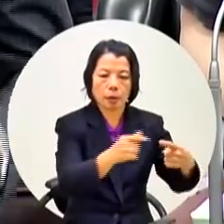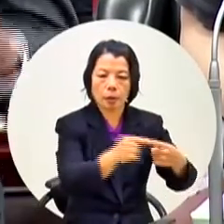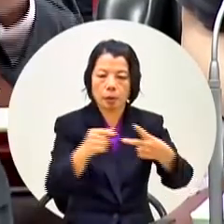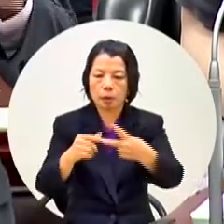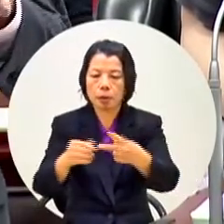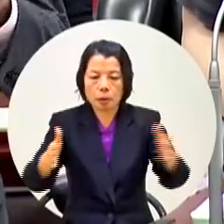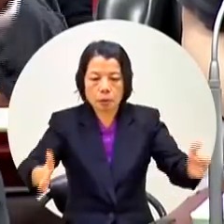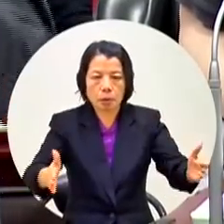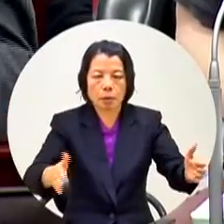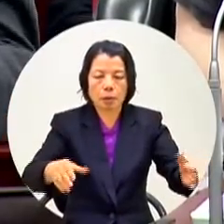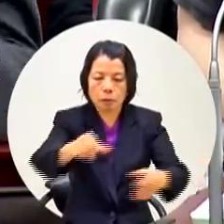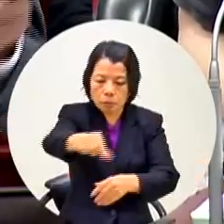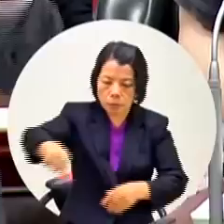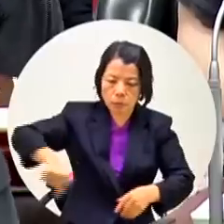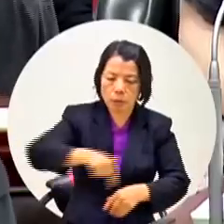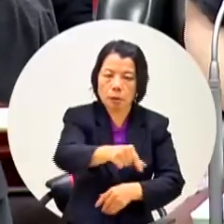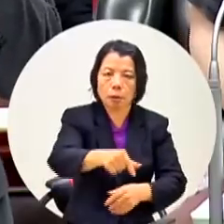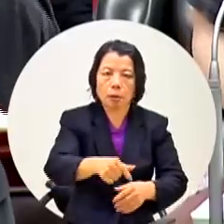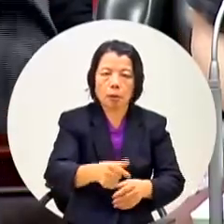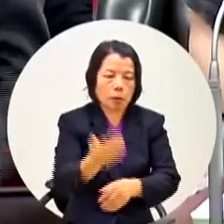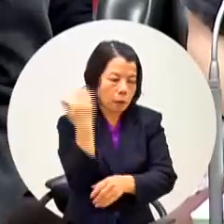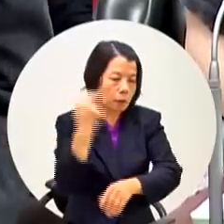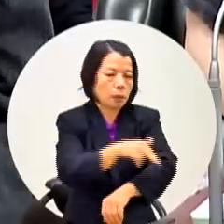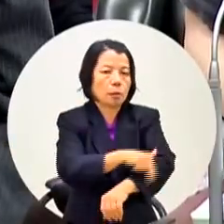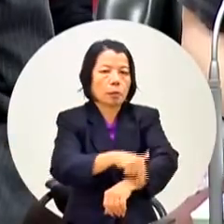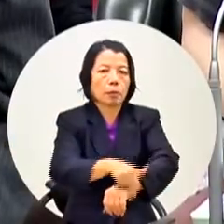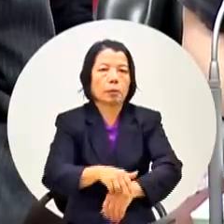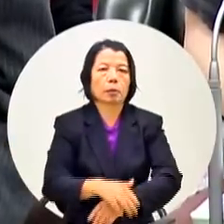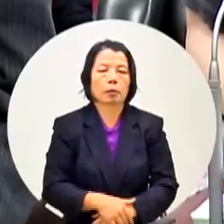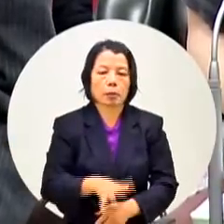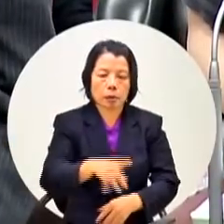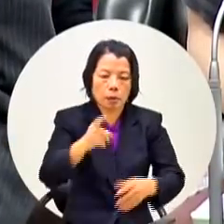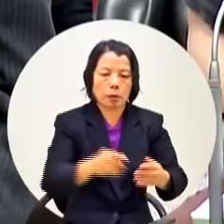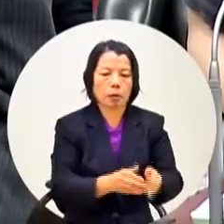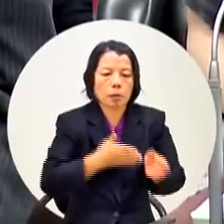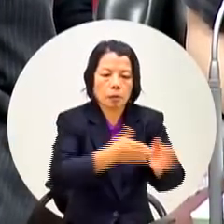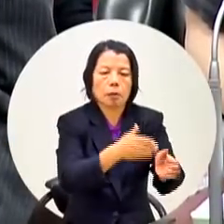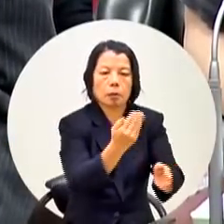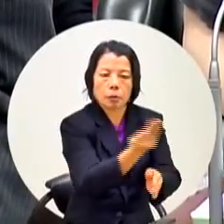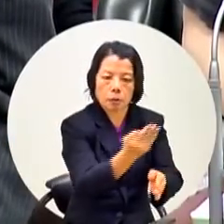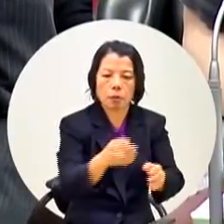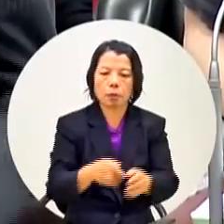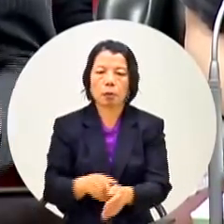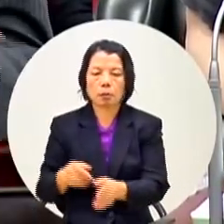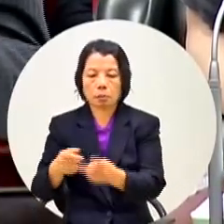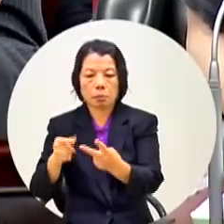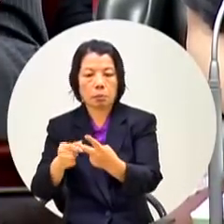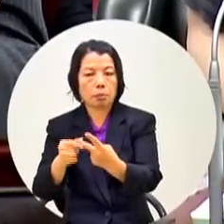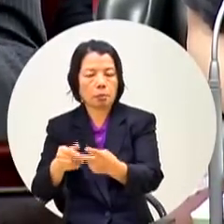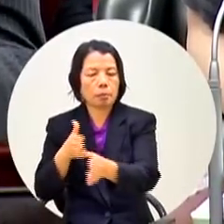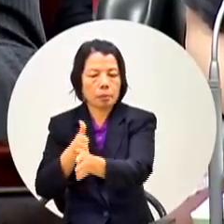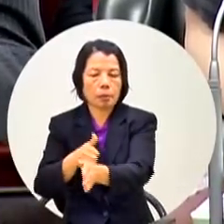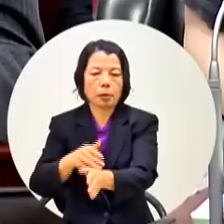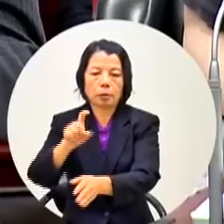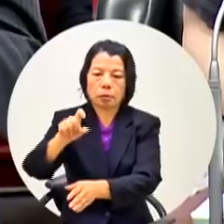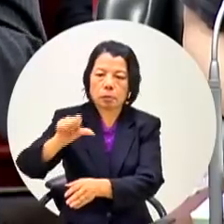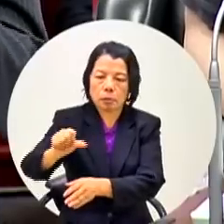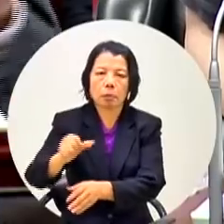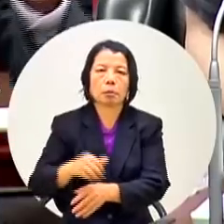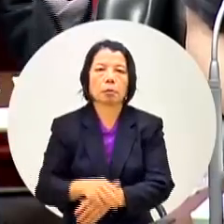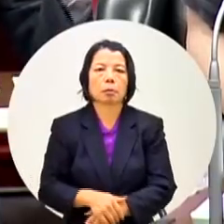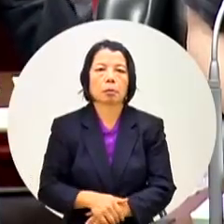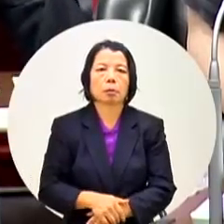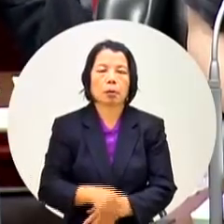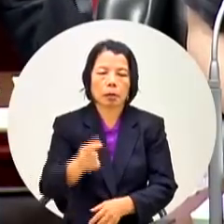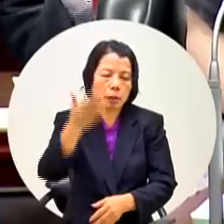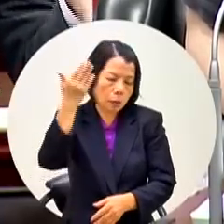划是第一阶段9列车，第二阶段要15列车。哦，但是因为考量到当时的经费，哦，因为目前当